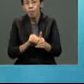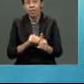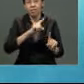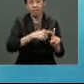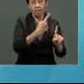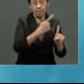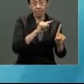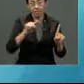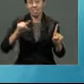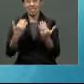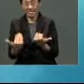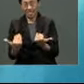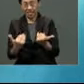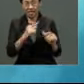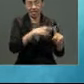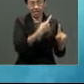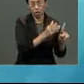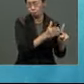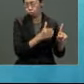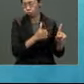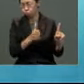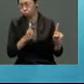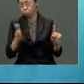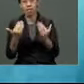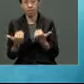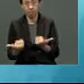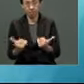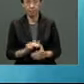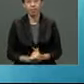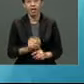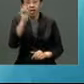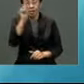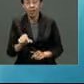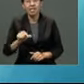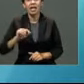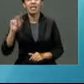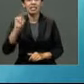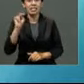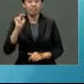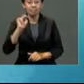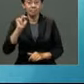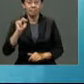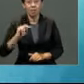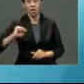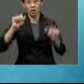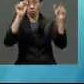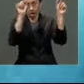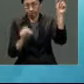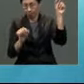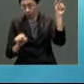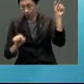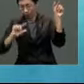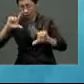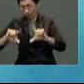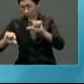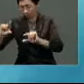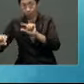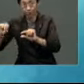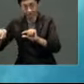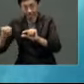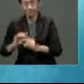ถึงปัจจุบันนี้นะครับในแท่งสีน้ำเงินขวามือนี้จะหมายถึงกลุ่ม